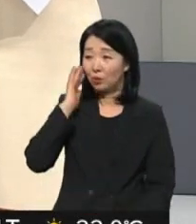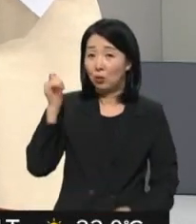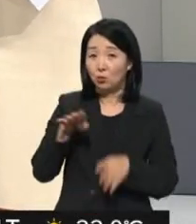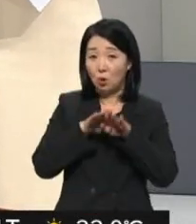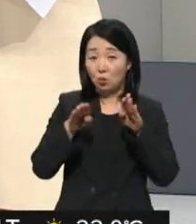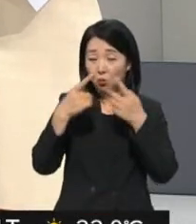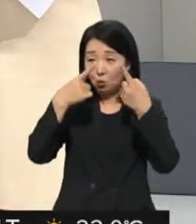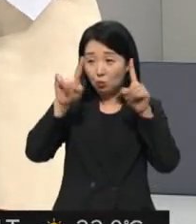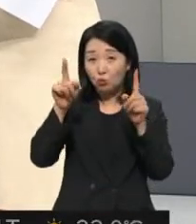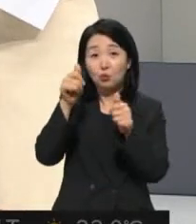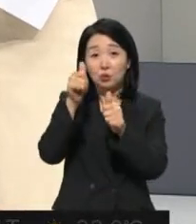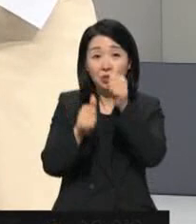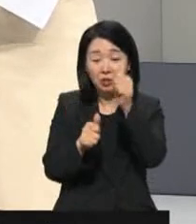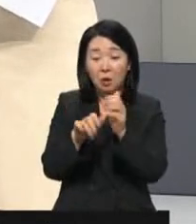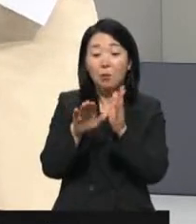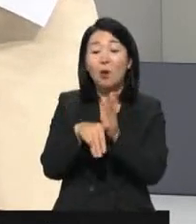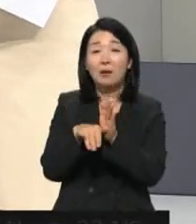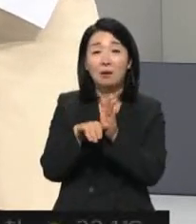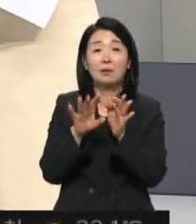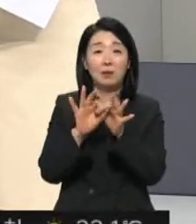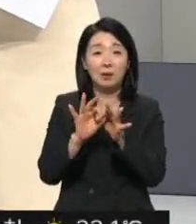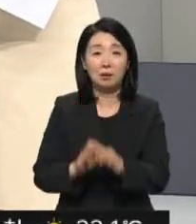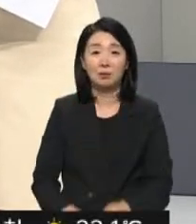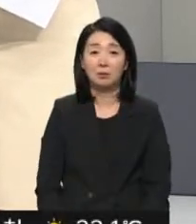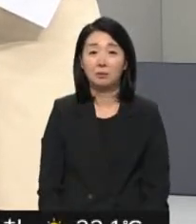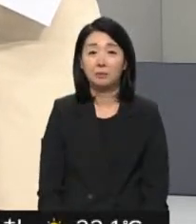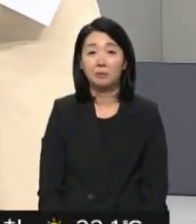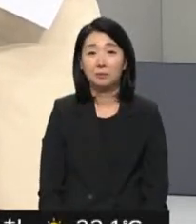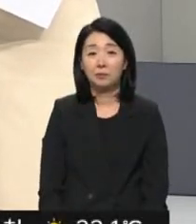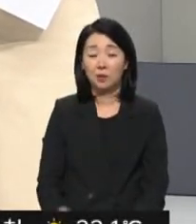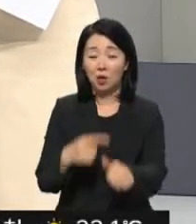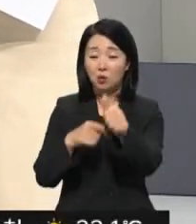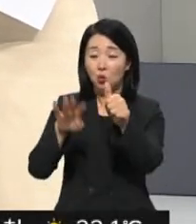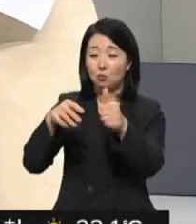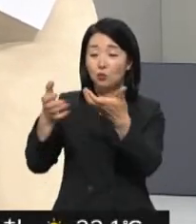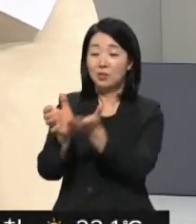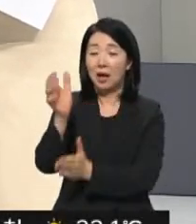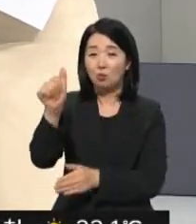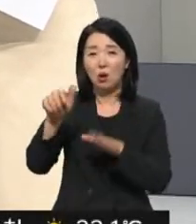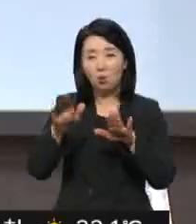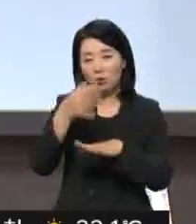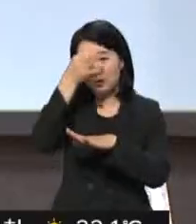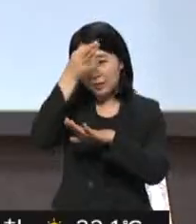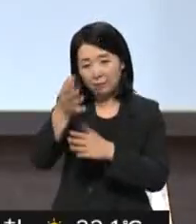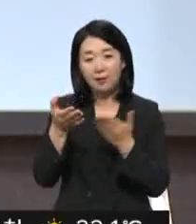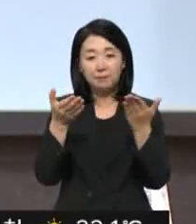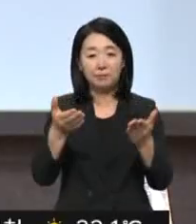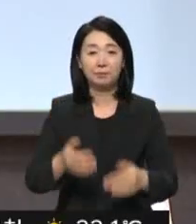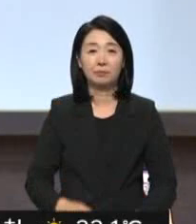수능론이 불거운 나비 효과죠. 이주호 교육부 장관은 오늘 결국 사과했습니다.